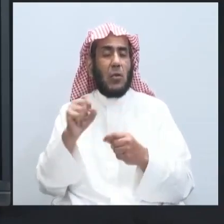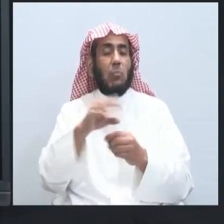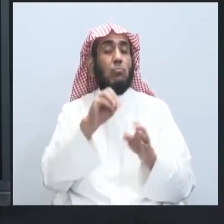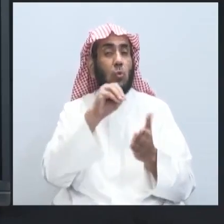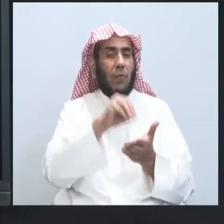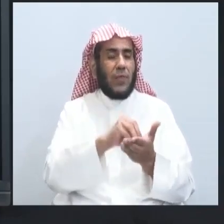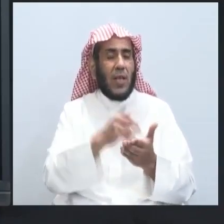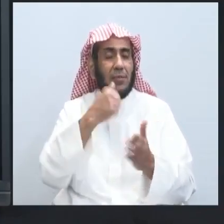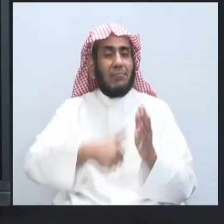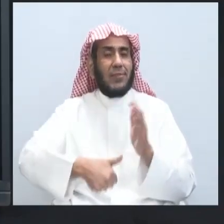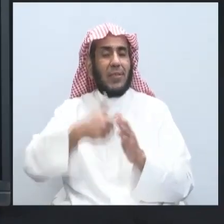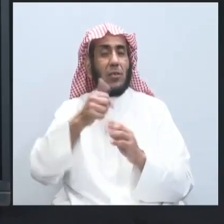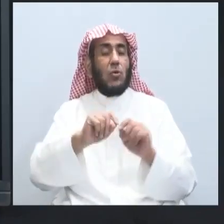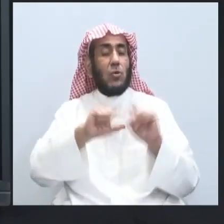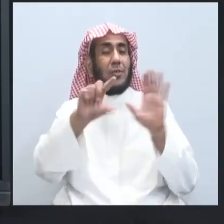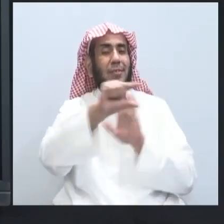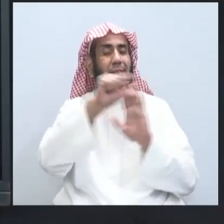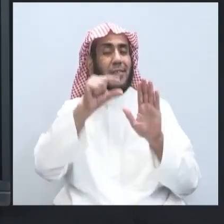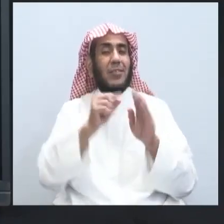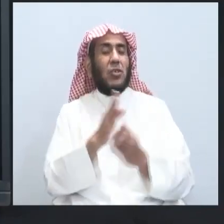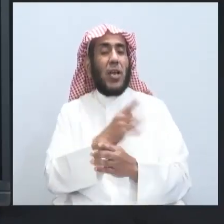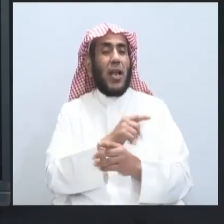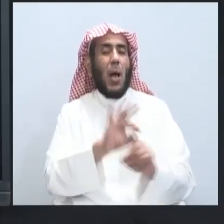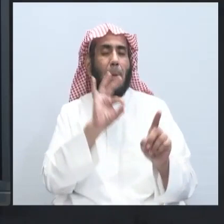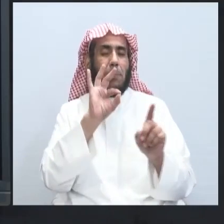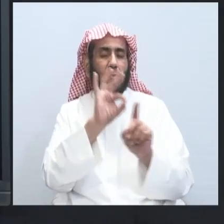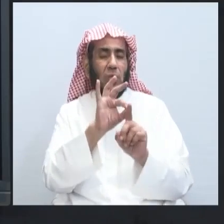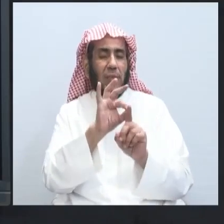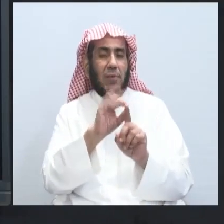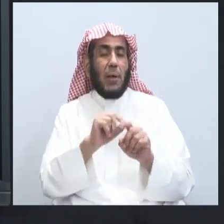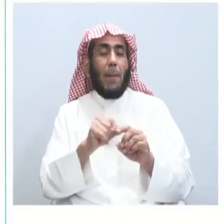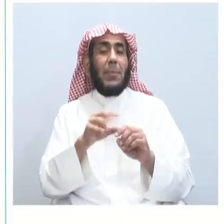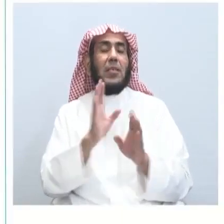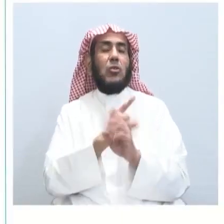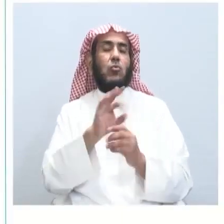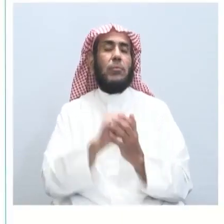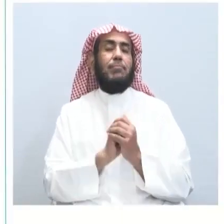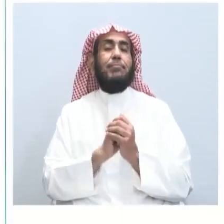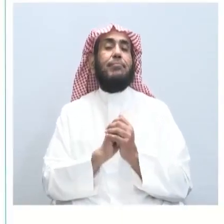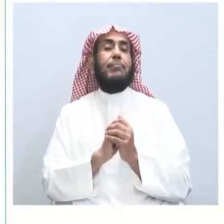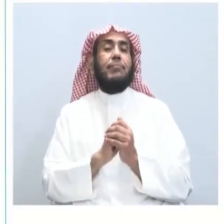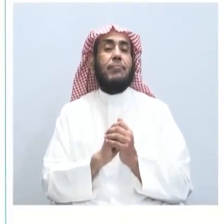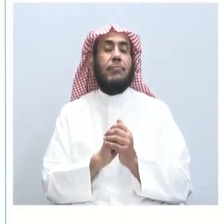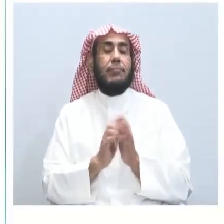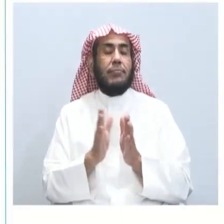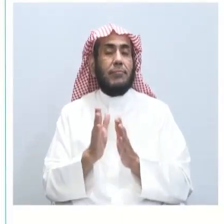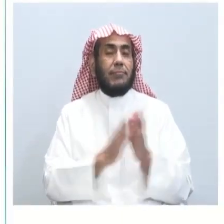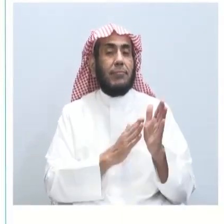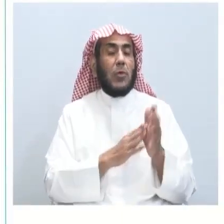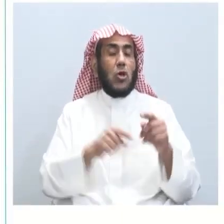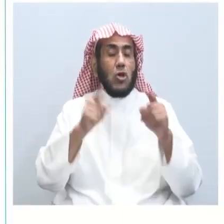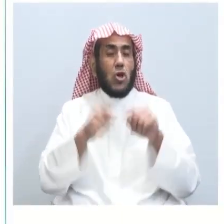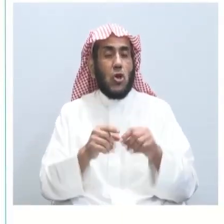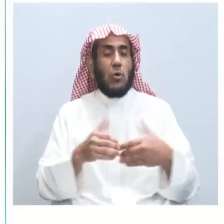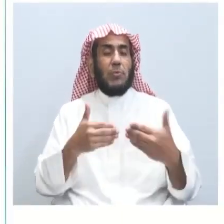متوفره اذا نستطيع ان نطلق عليها انها شريحه مستهدفه من السوق اليوم